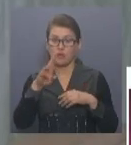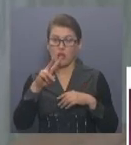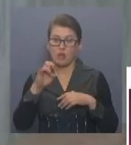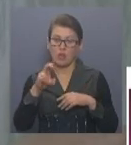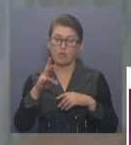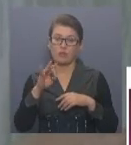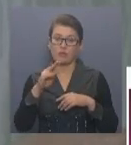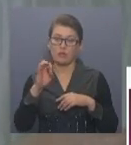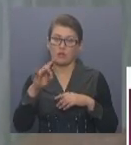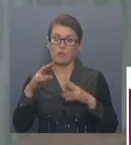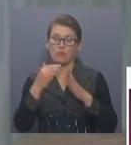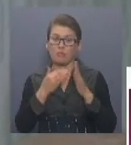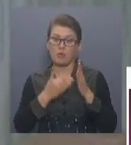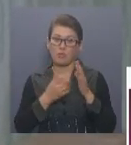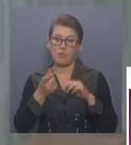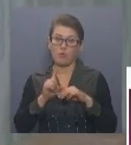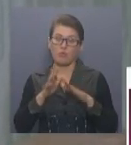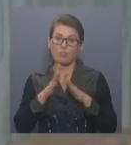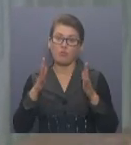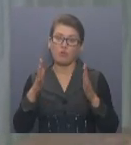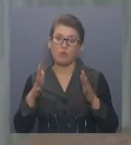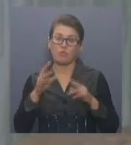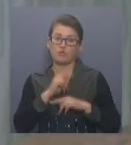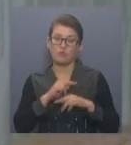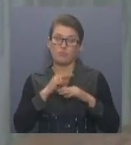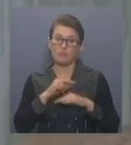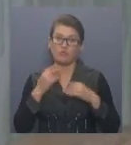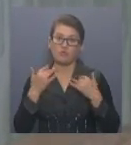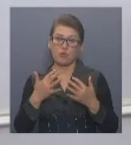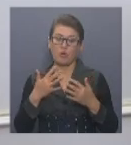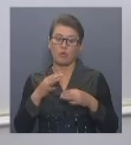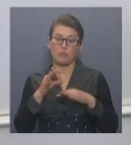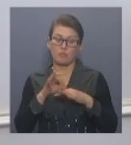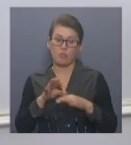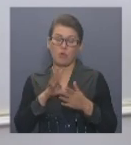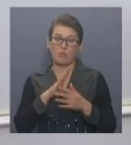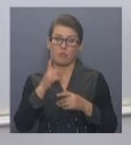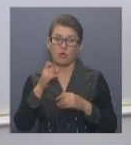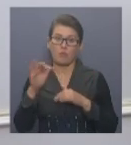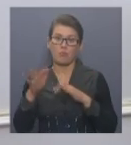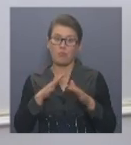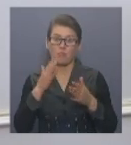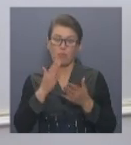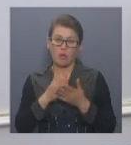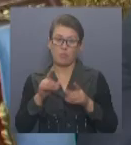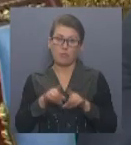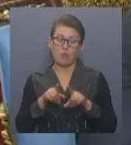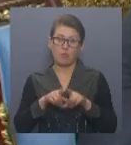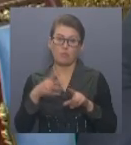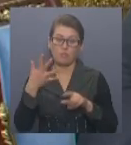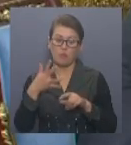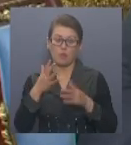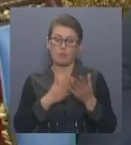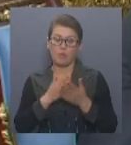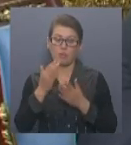жер бағдарламасы өте үлкен жұмыс істеуді талап етеді. 100 қадам дегеніміз бар, 5